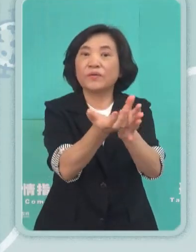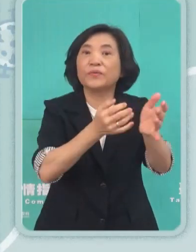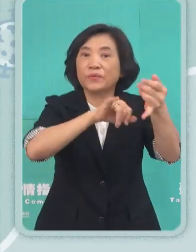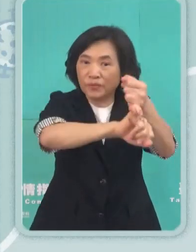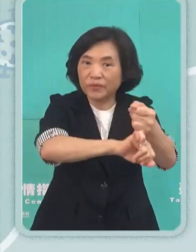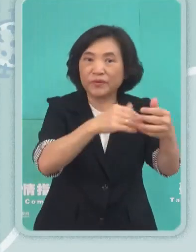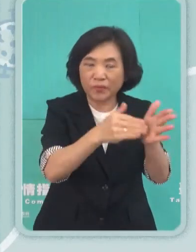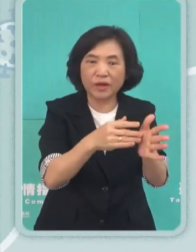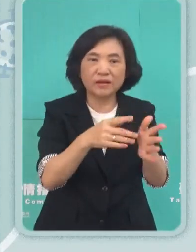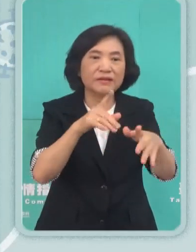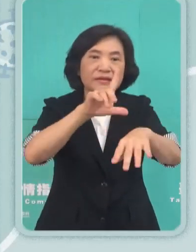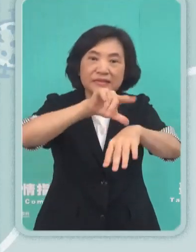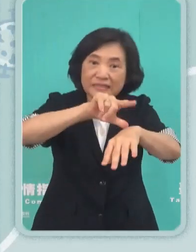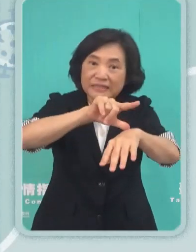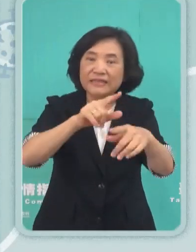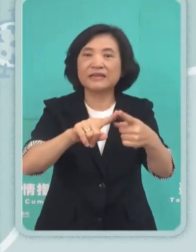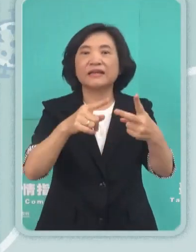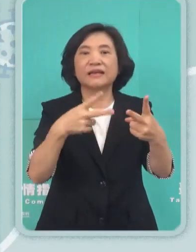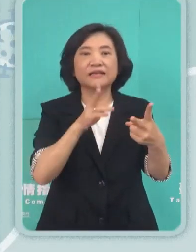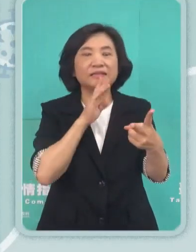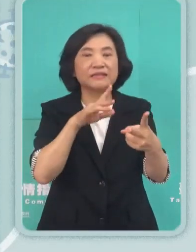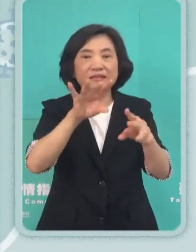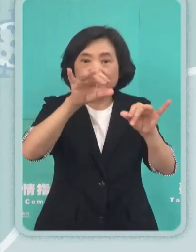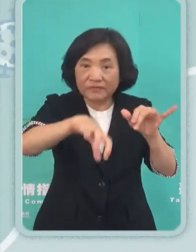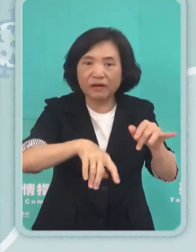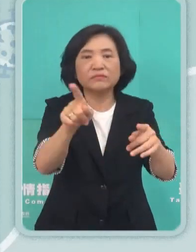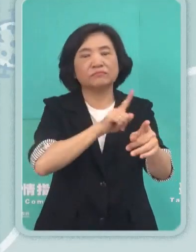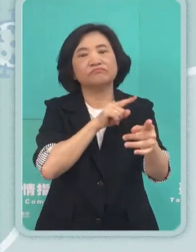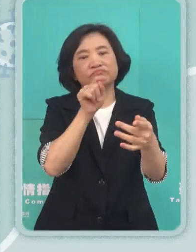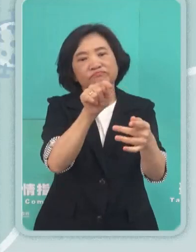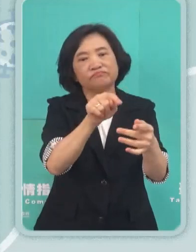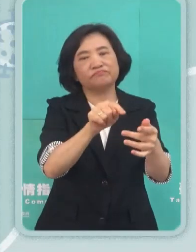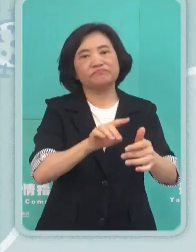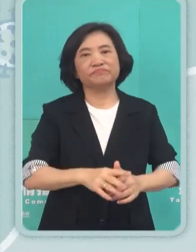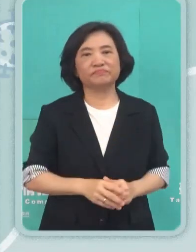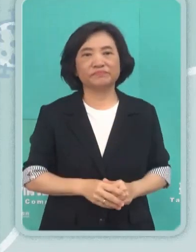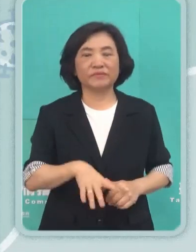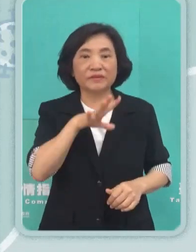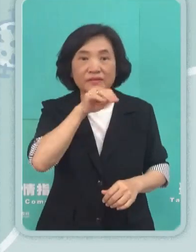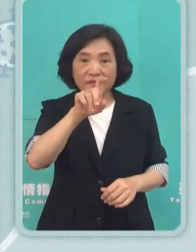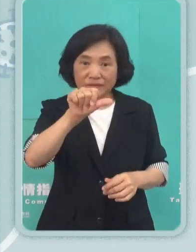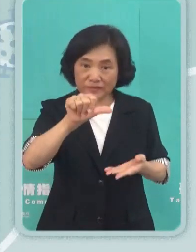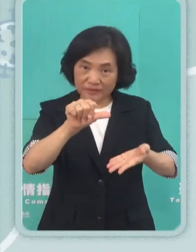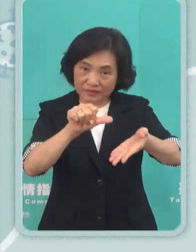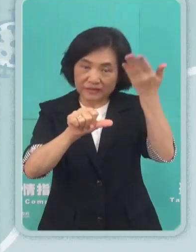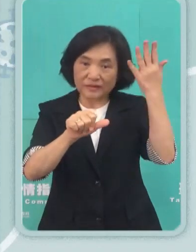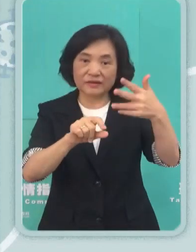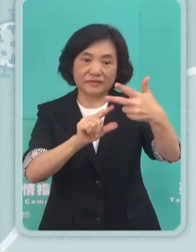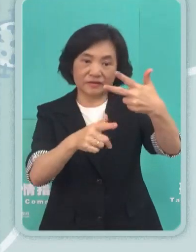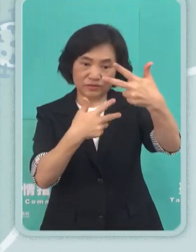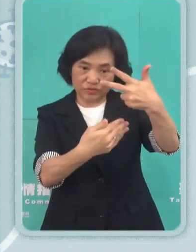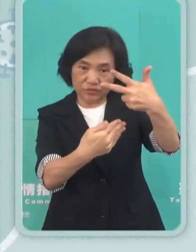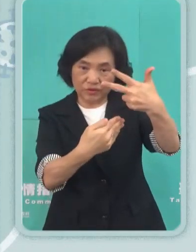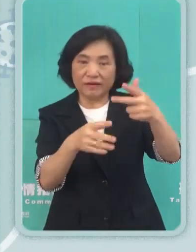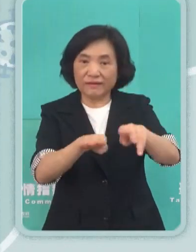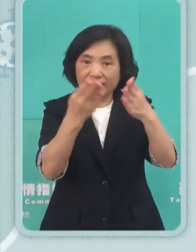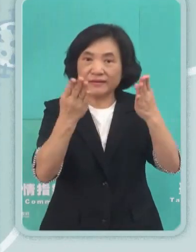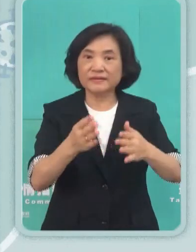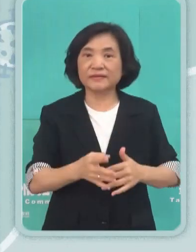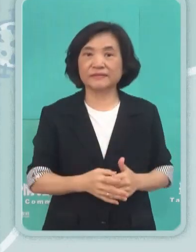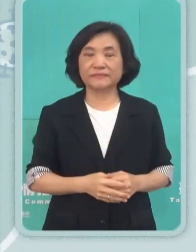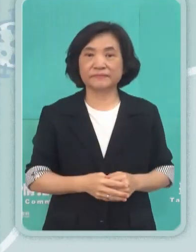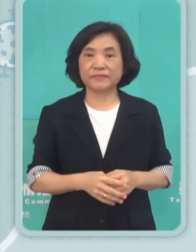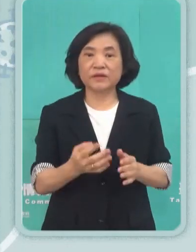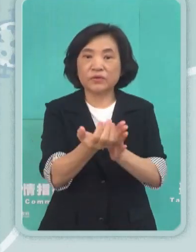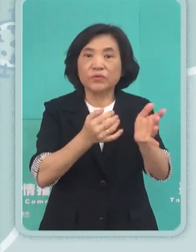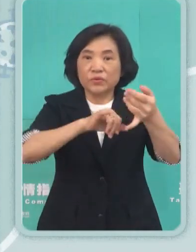那上面可以让你选。那65岁，你知道请大家注意哦，这个7月9号就开始了，所以这个